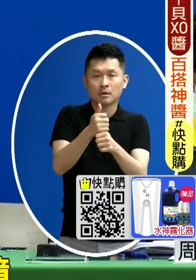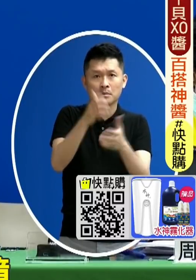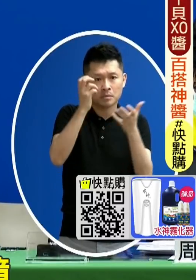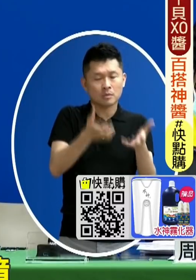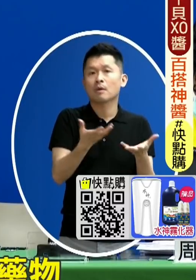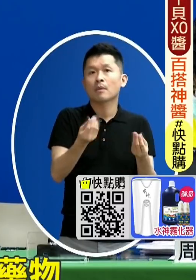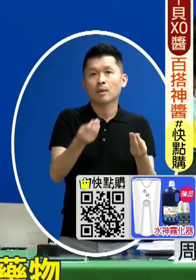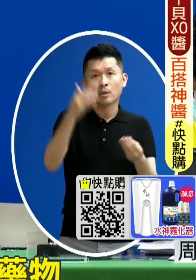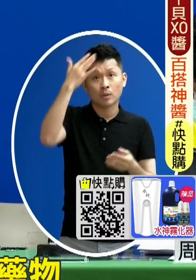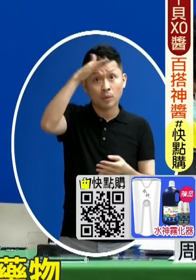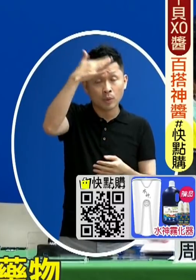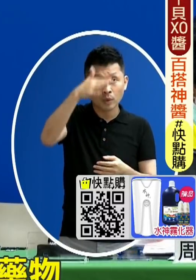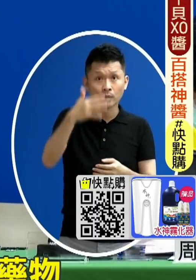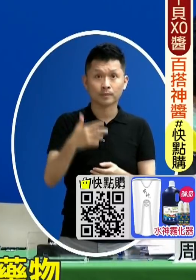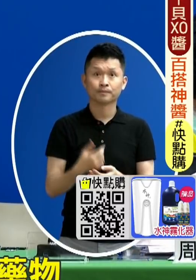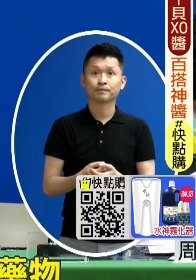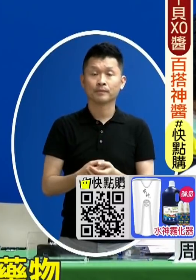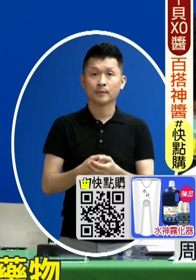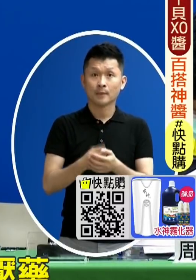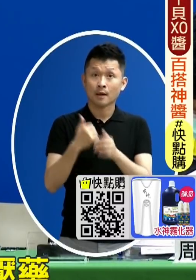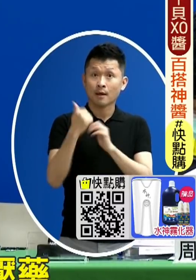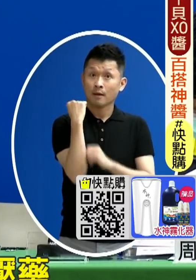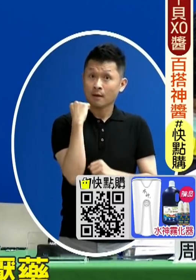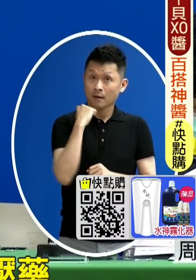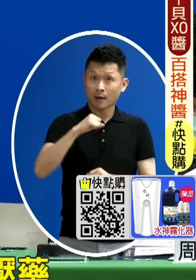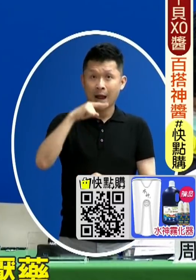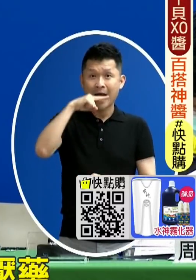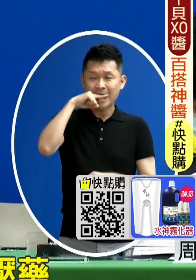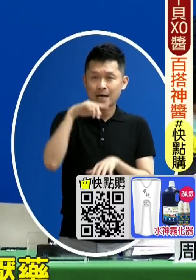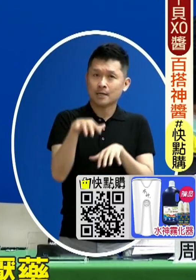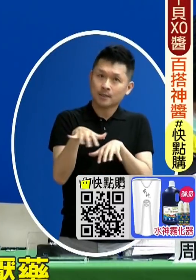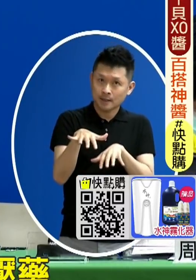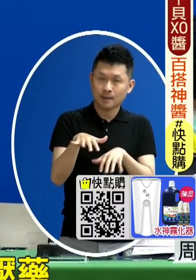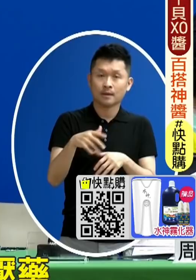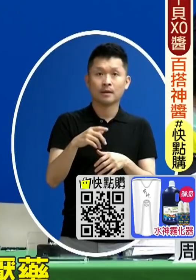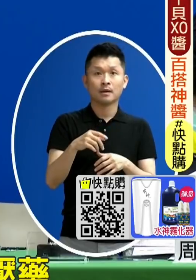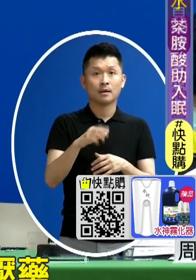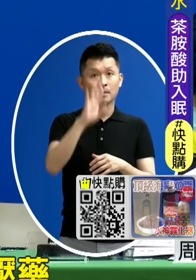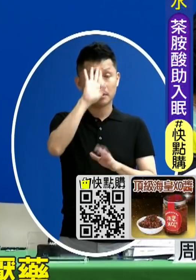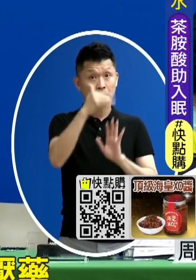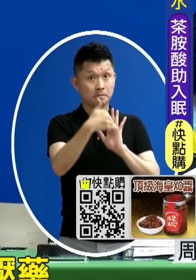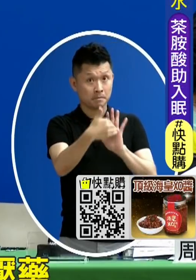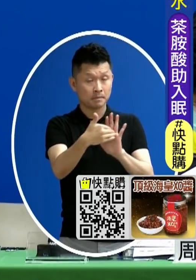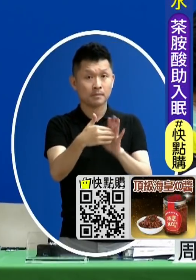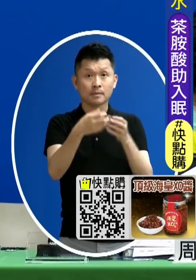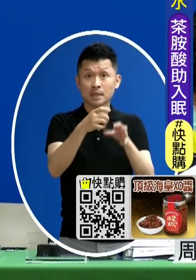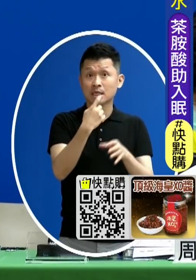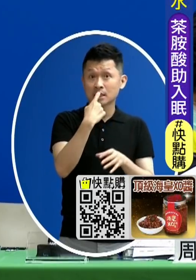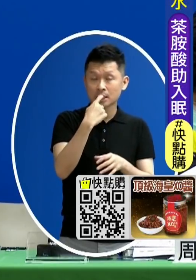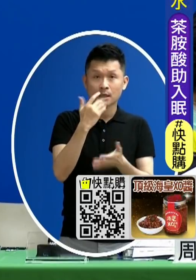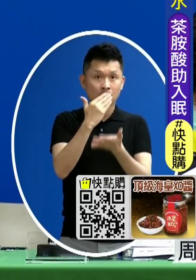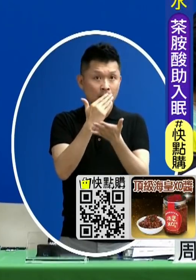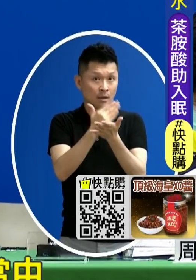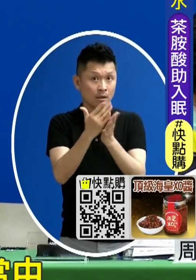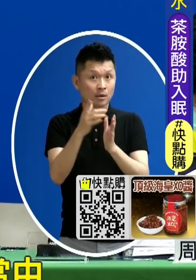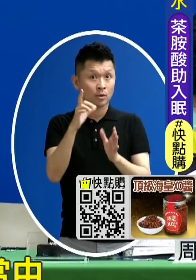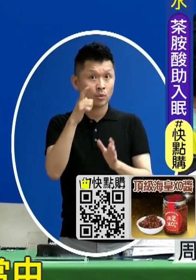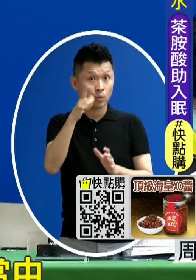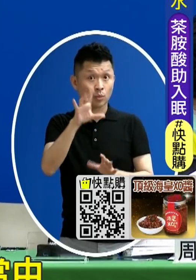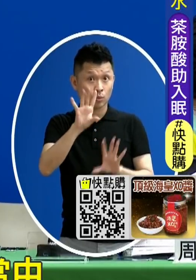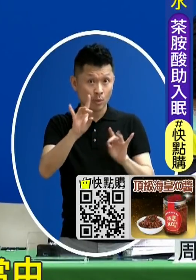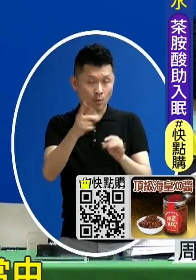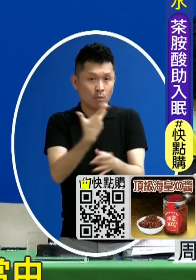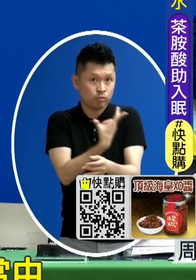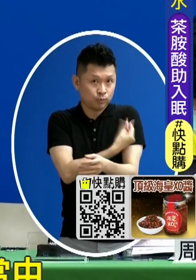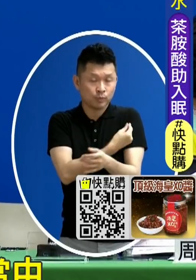形，所以是使用抗癫痫药物，然后免疫球蛋白还有降脑压药以及类固醇等等这些，那